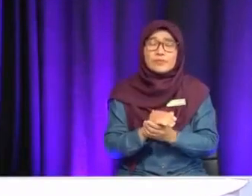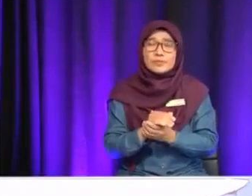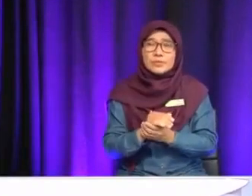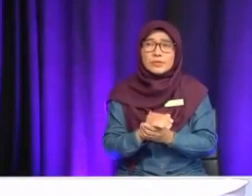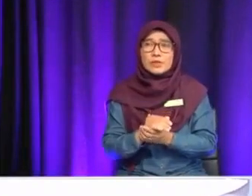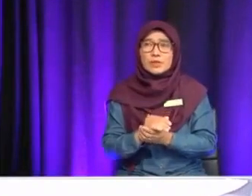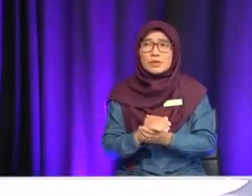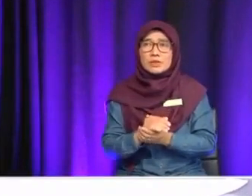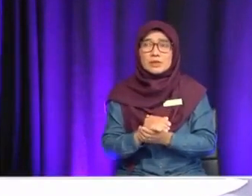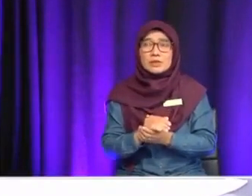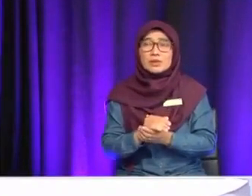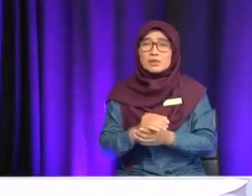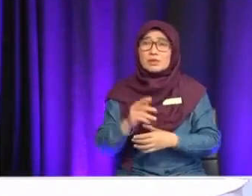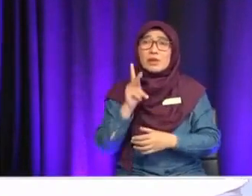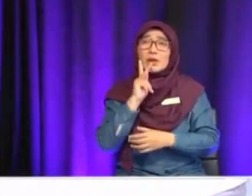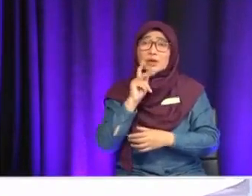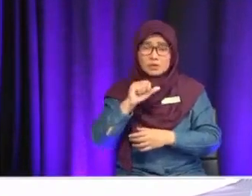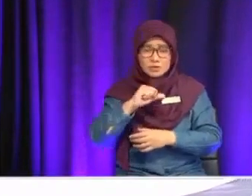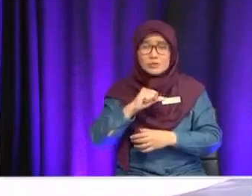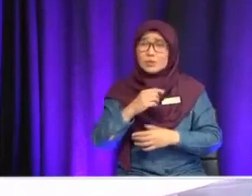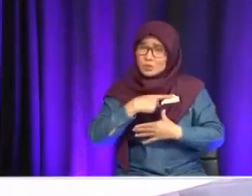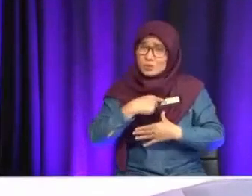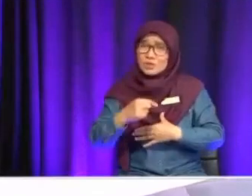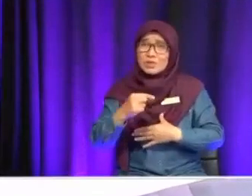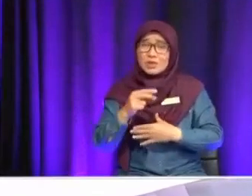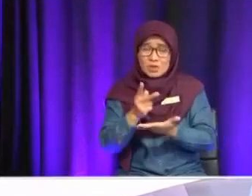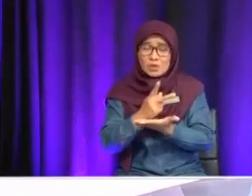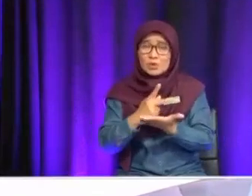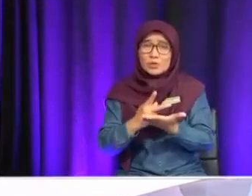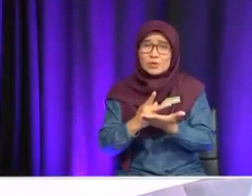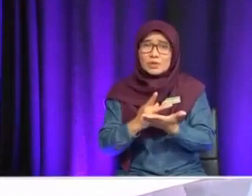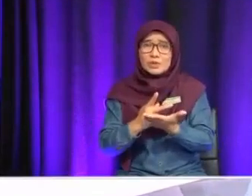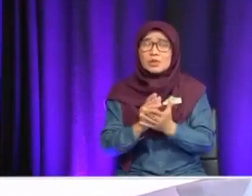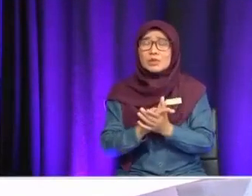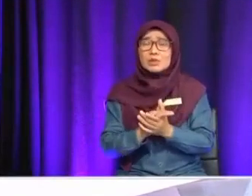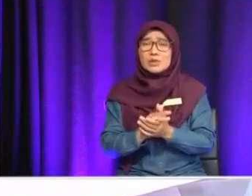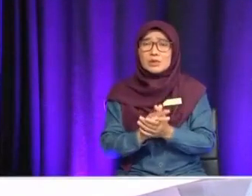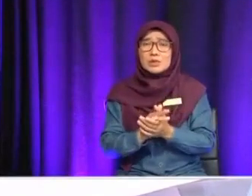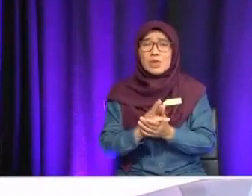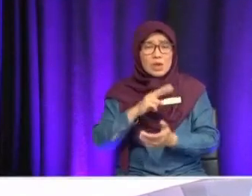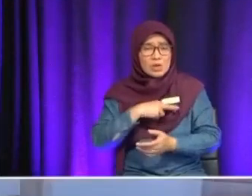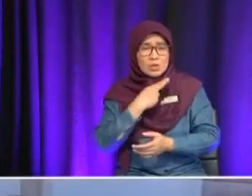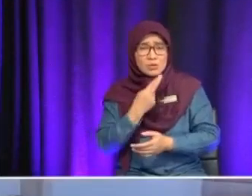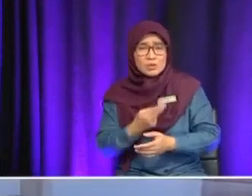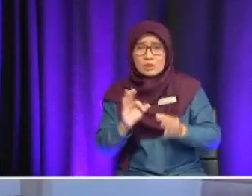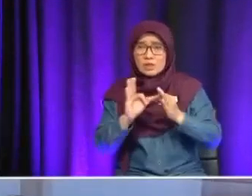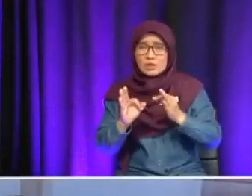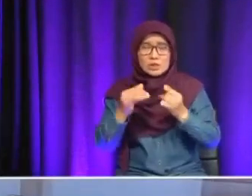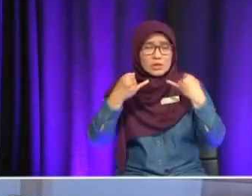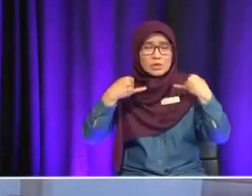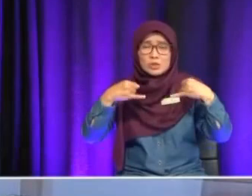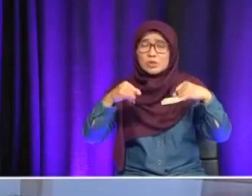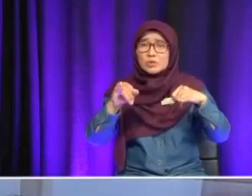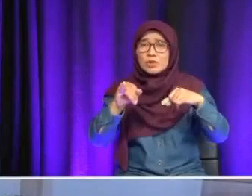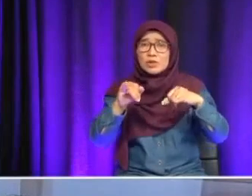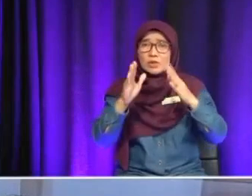suka kuih-kuih Syafika ni. Sedap-sedap semuanya. Rugi kalau Syafika tak boleh jual kepada orang lain. Itulah kak. Tapi modal tak ada